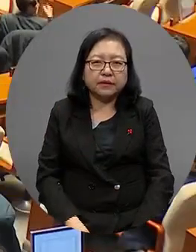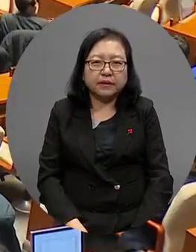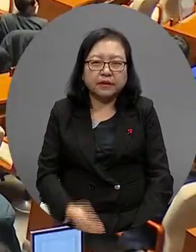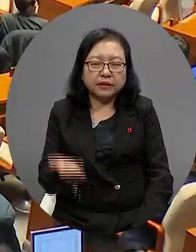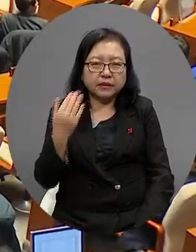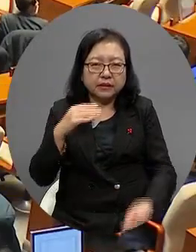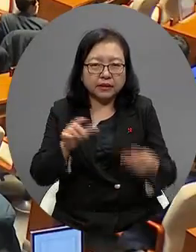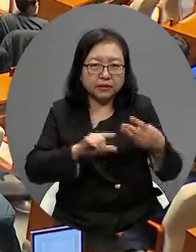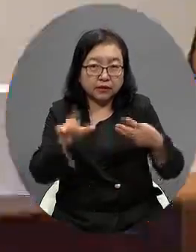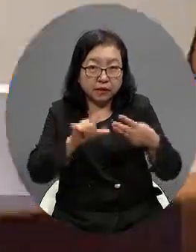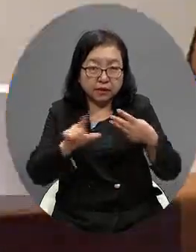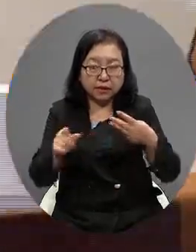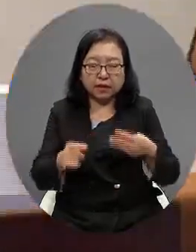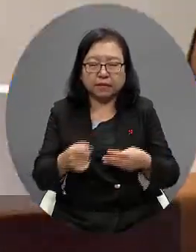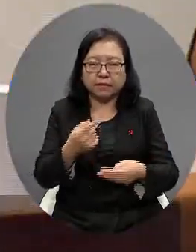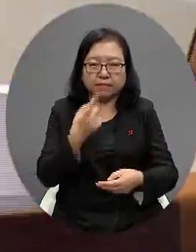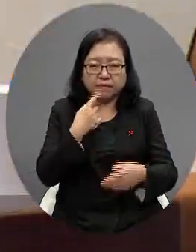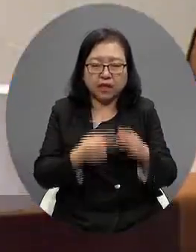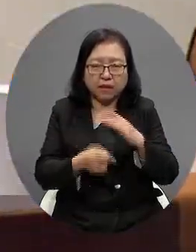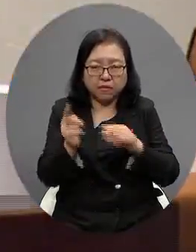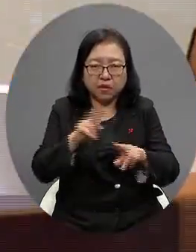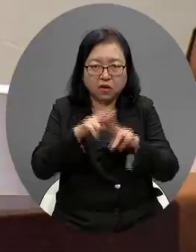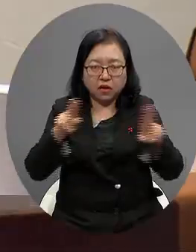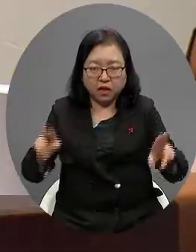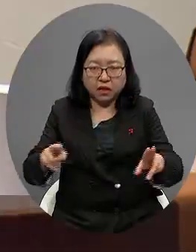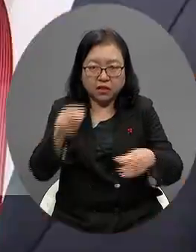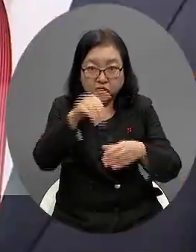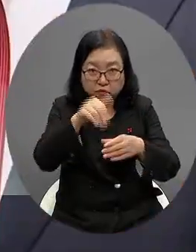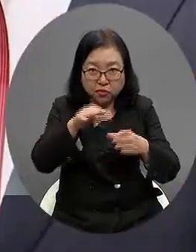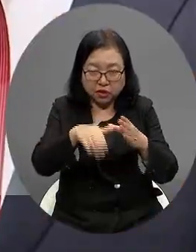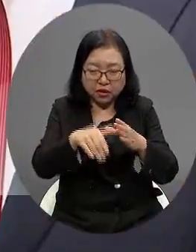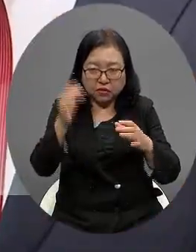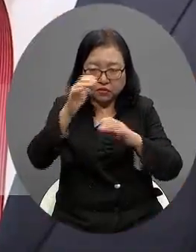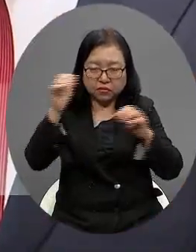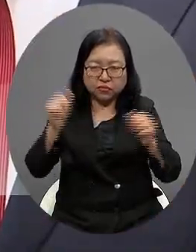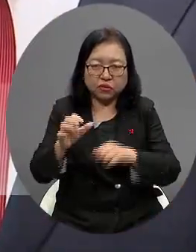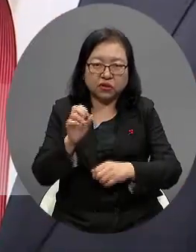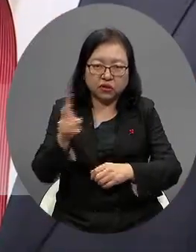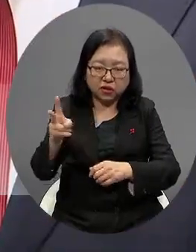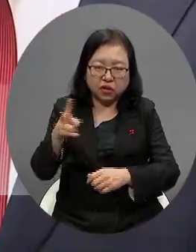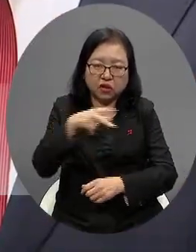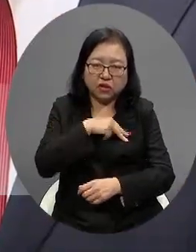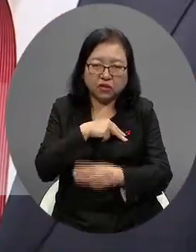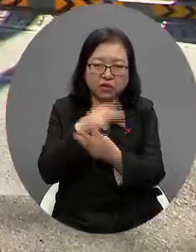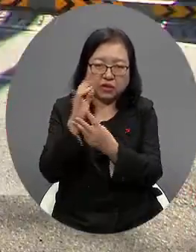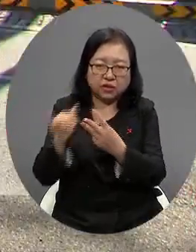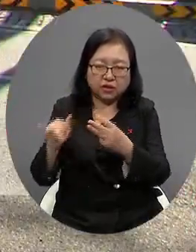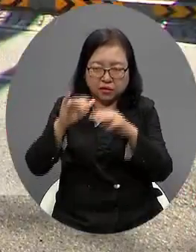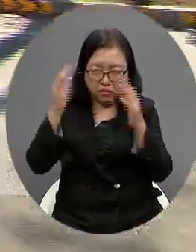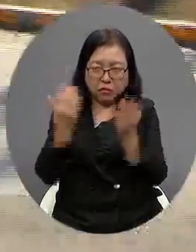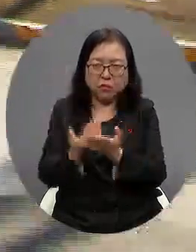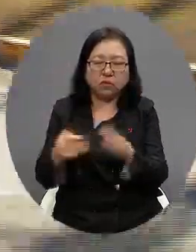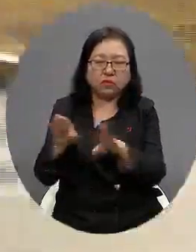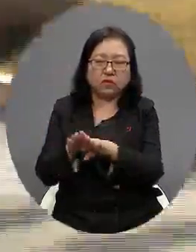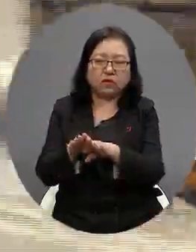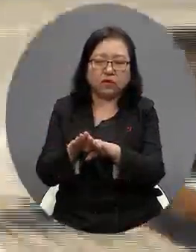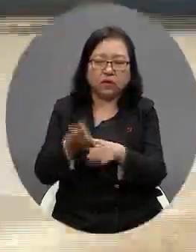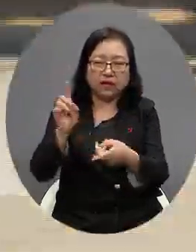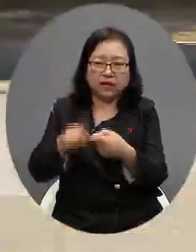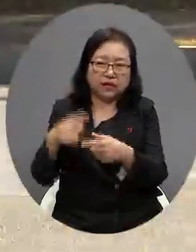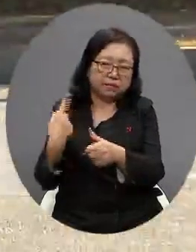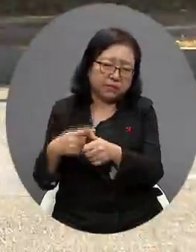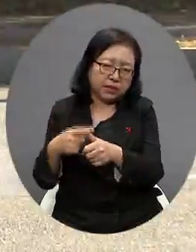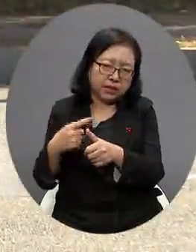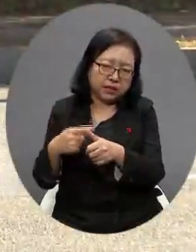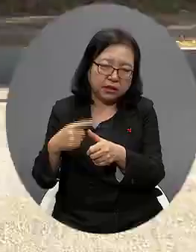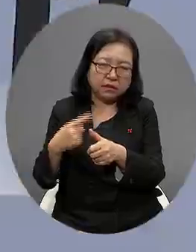지난 3일 계엄령 해제 요구안 표결 당시 충북의 여당 국회의원 3명 모두 불참했는데 이들을 규탄하며 탄핵 동참을